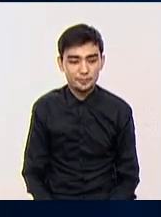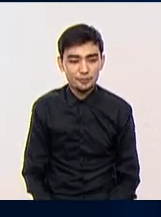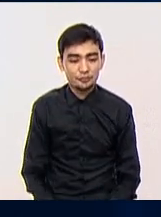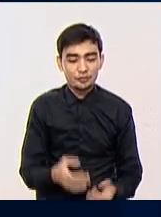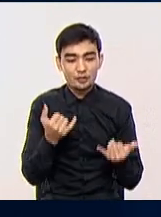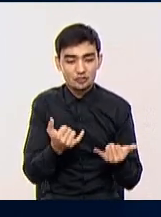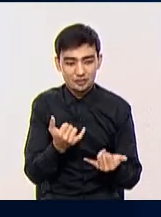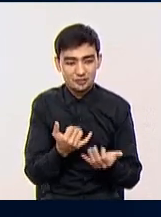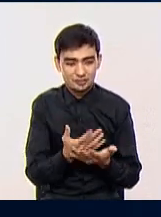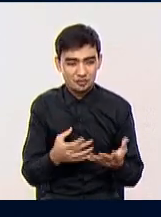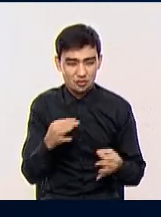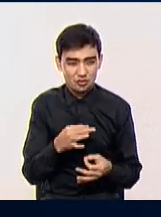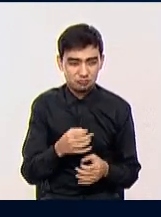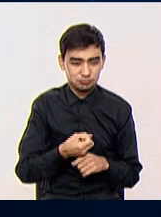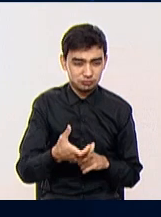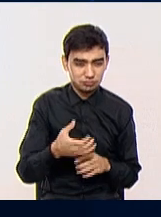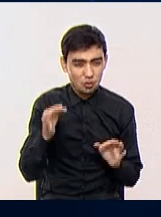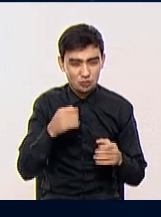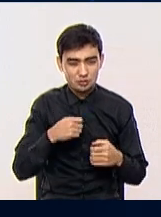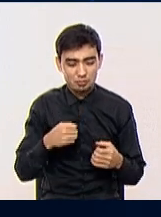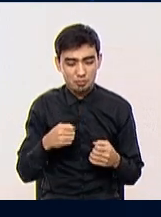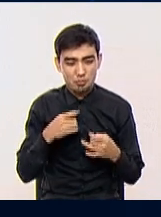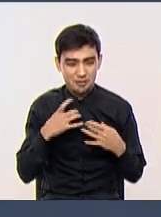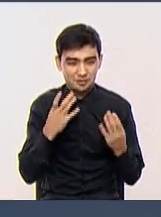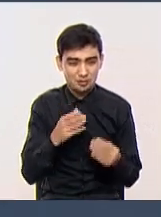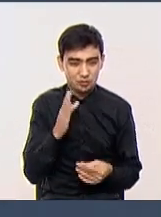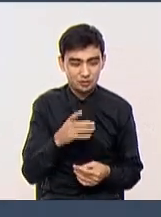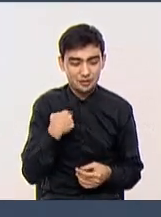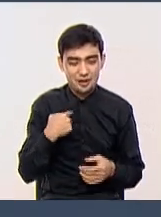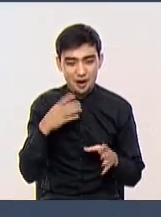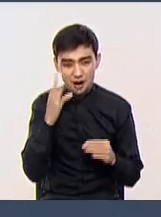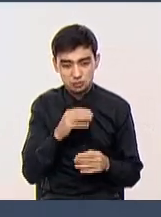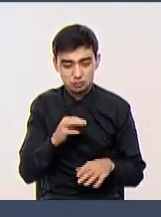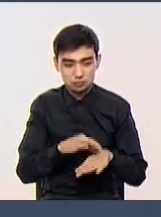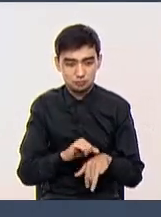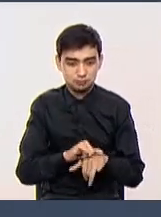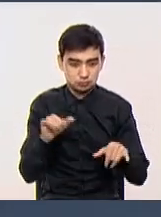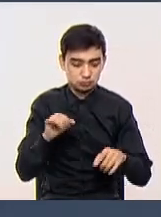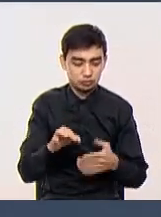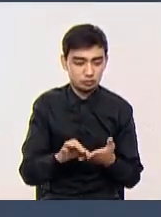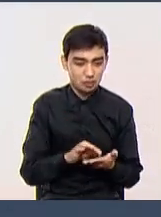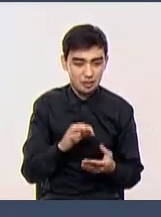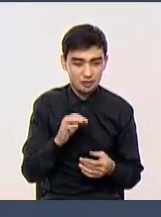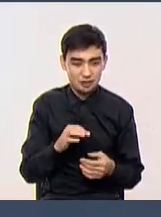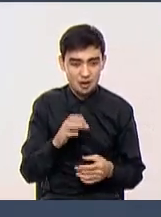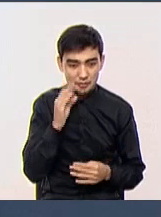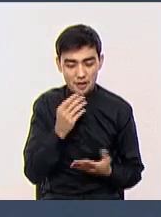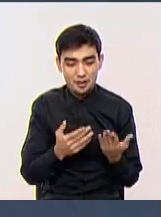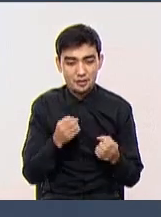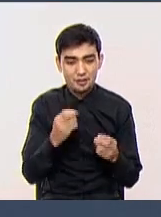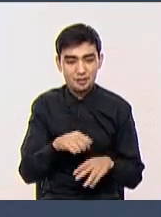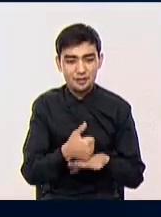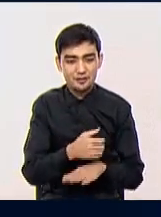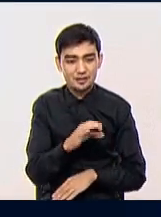Сейчас наступает пора корпоративов. Как вы считаете, после праздников мы можем получить резкий рост заболеваемости? Тем более, что главный санврач